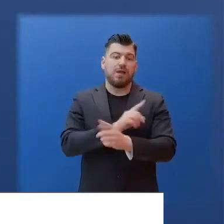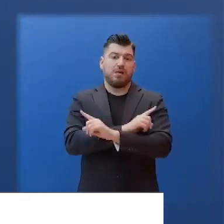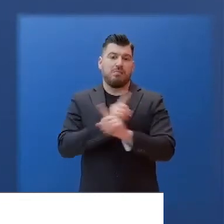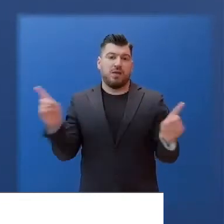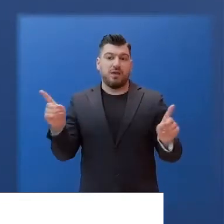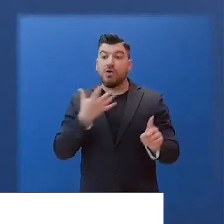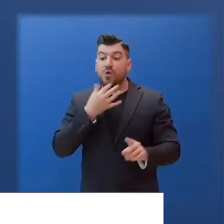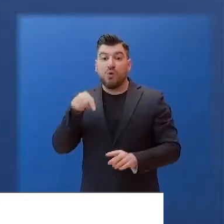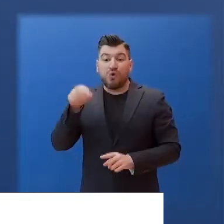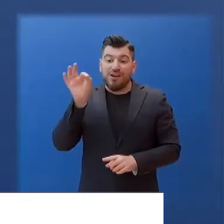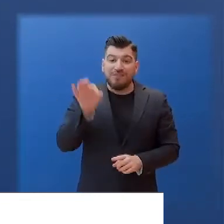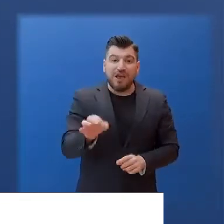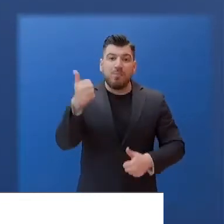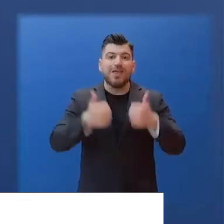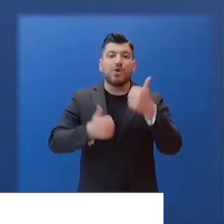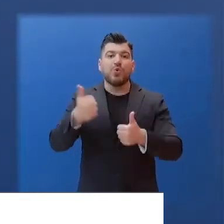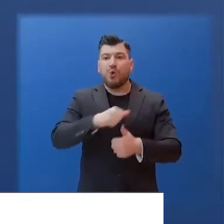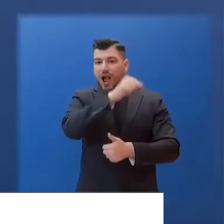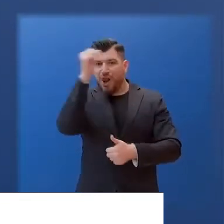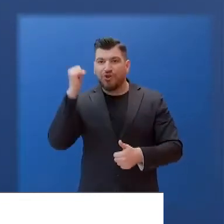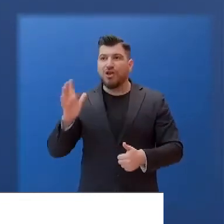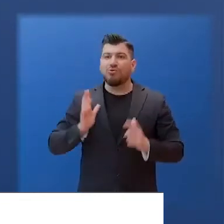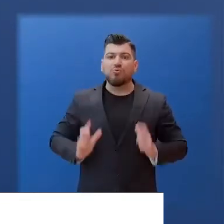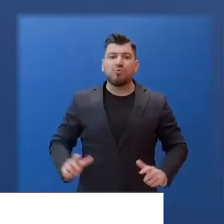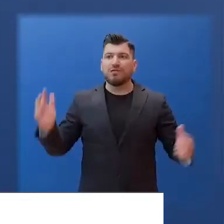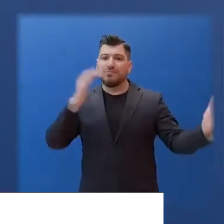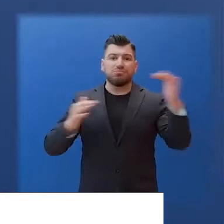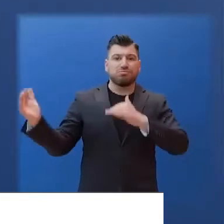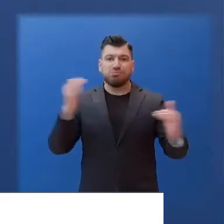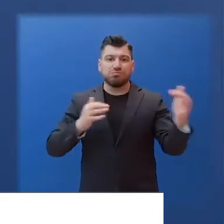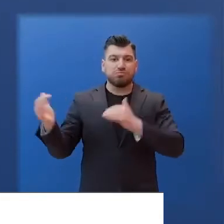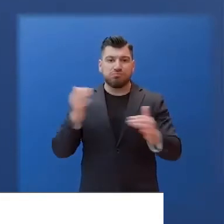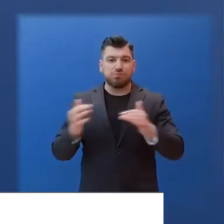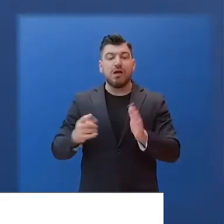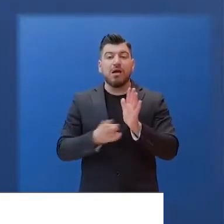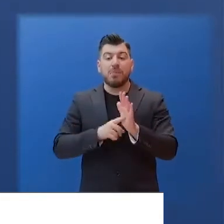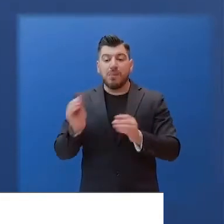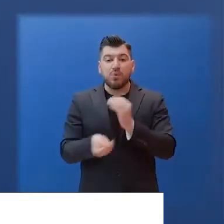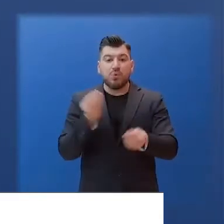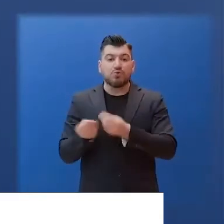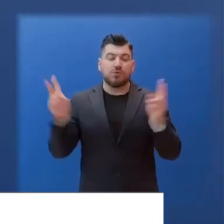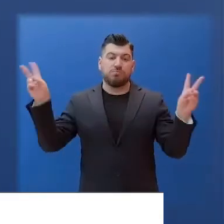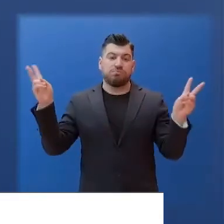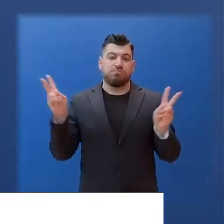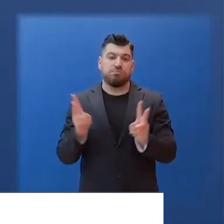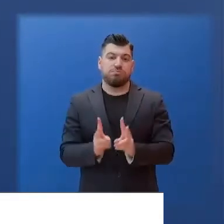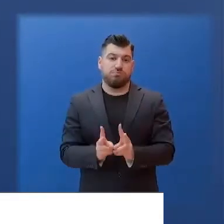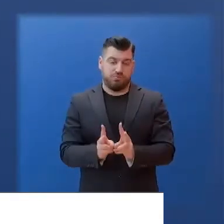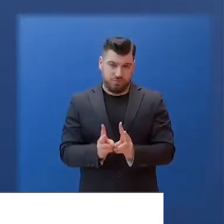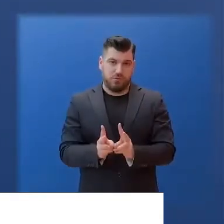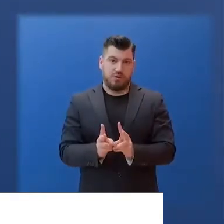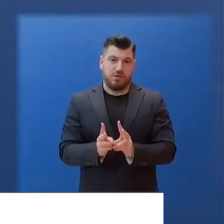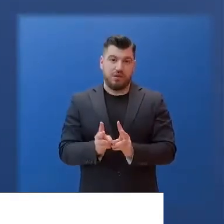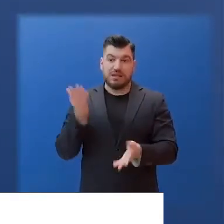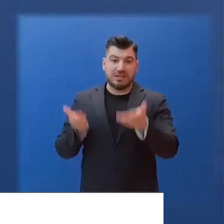πια στον Ιούνιο και θα έρχονται πολύ περισσότεροι επισκέπτες στη χώρα μας, τα επιδημιολογικά δεδομένα να είναι πολύ καλύτερα από